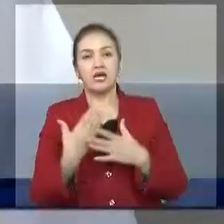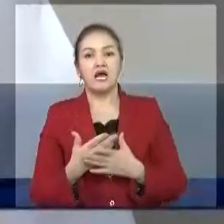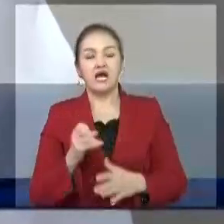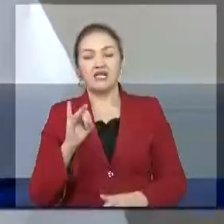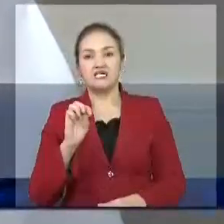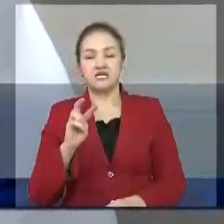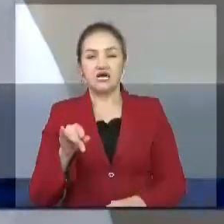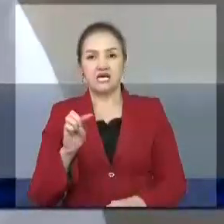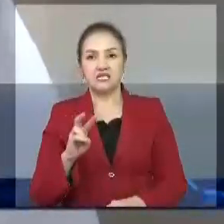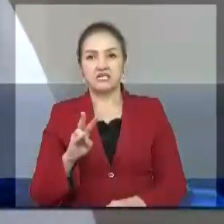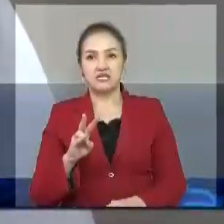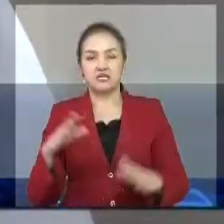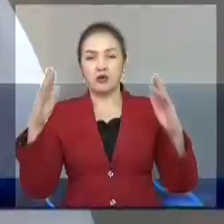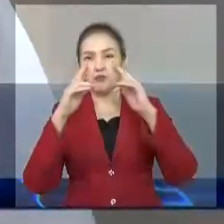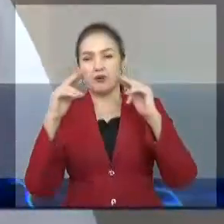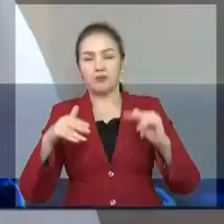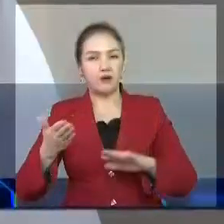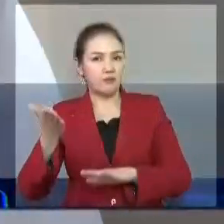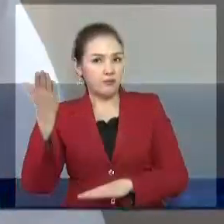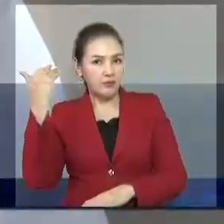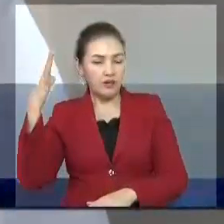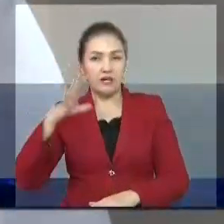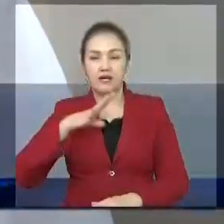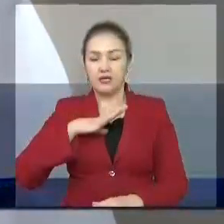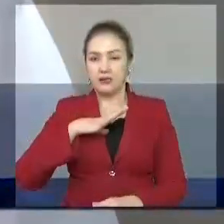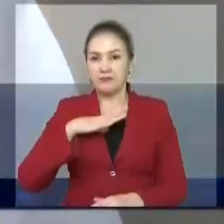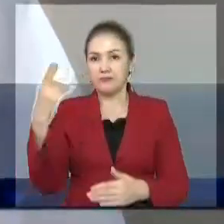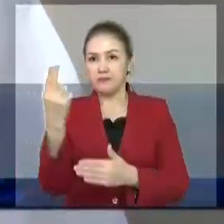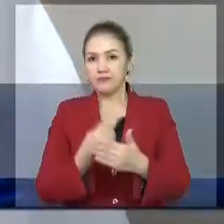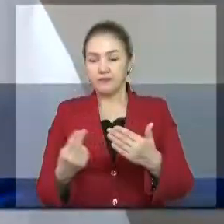Алаша ханның кесенесінде де мың жылғы бұрын суреті өрнектелген.